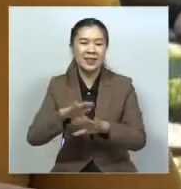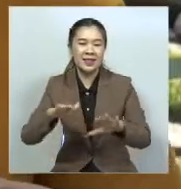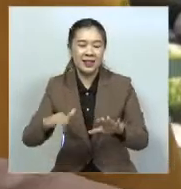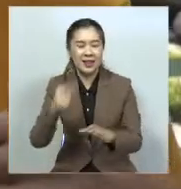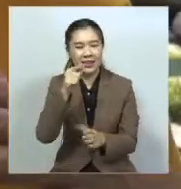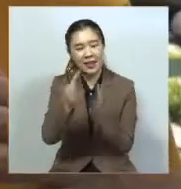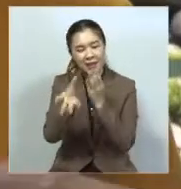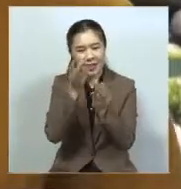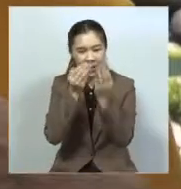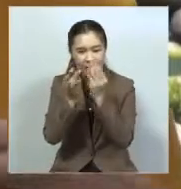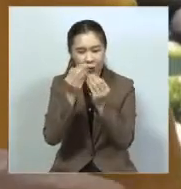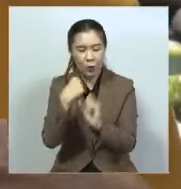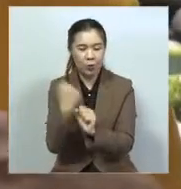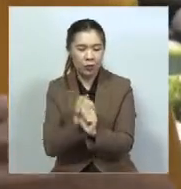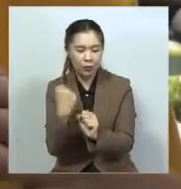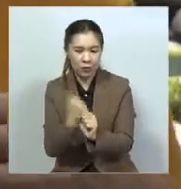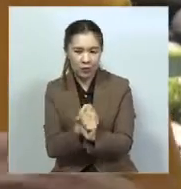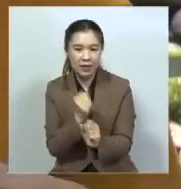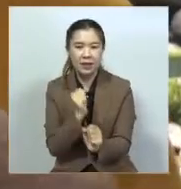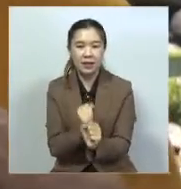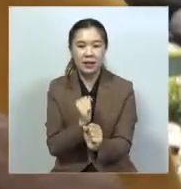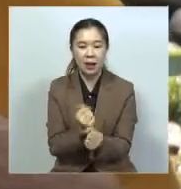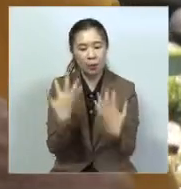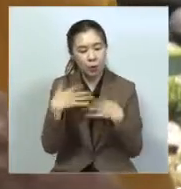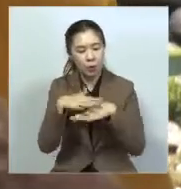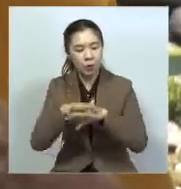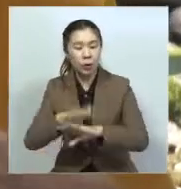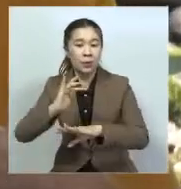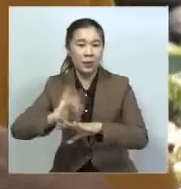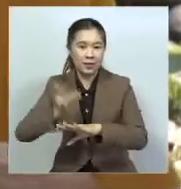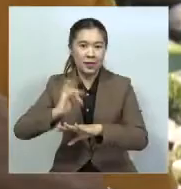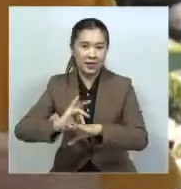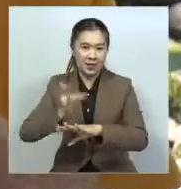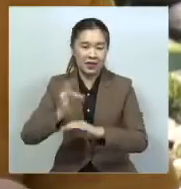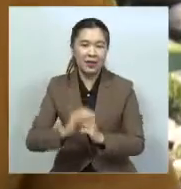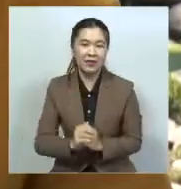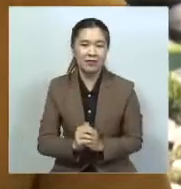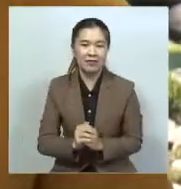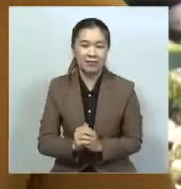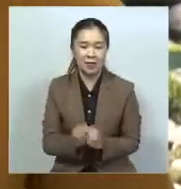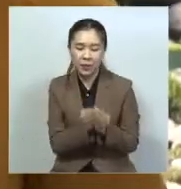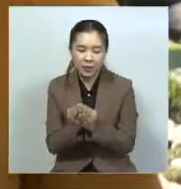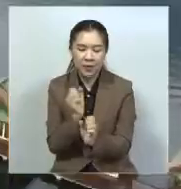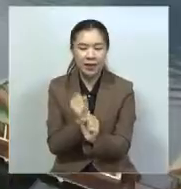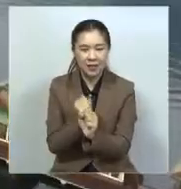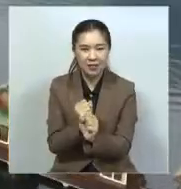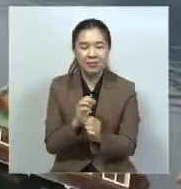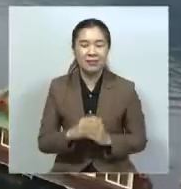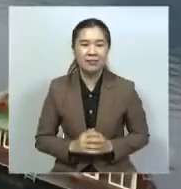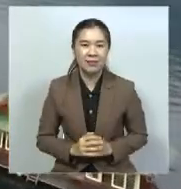ก็ฝึกวิชาการอยู่กับป่านะคะแล้วก็มาถุงหาอาหารด้วยกันนะคะค่